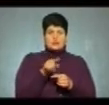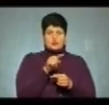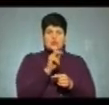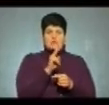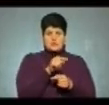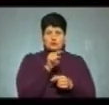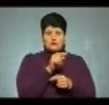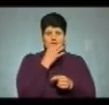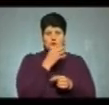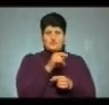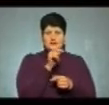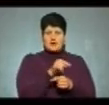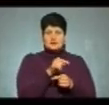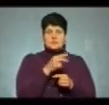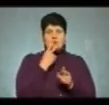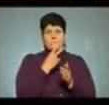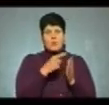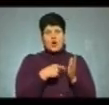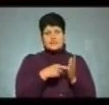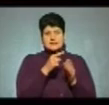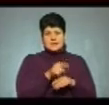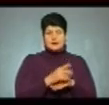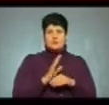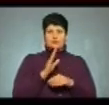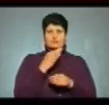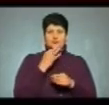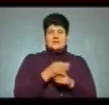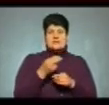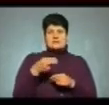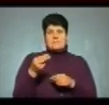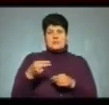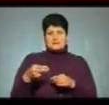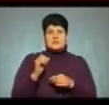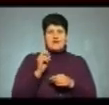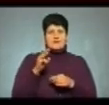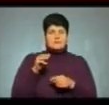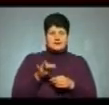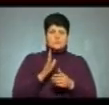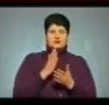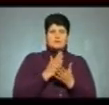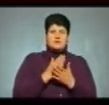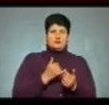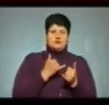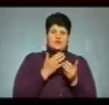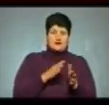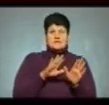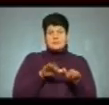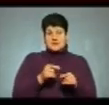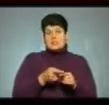вона буде відповідати за показники, вона буде відповідати за підписані ним акти, буде мати певні повноваження. Після